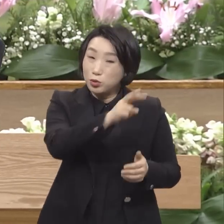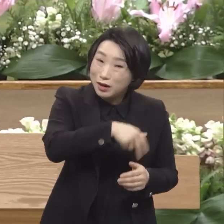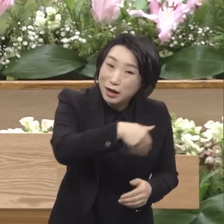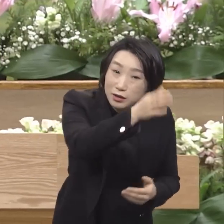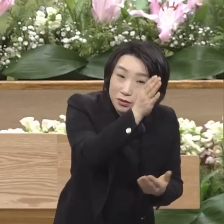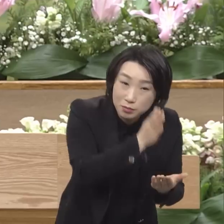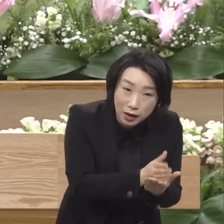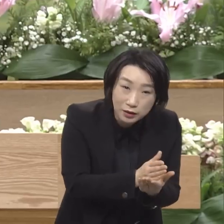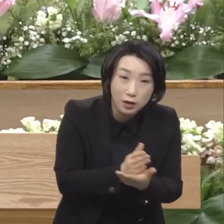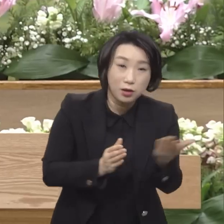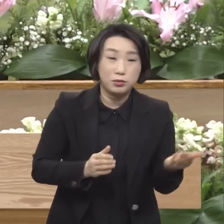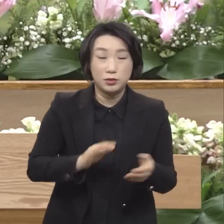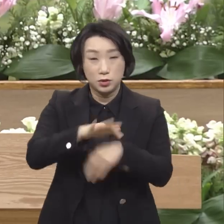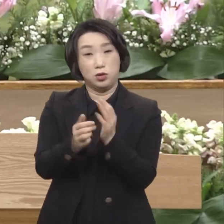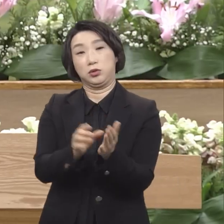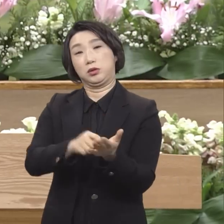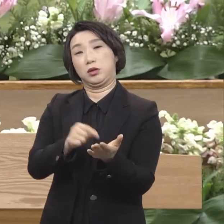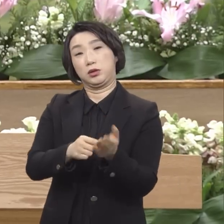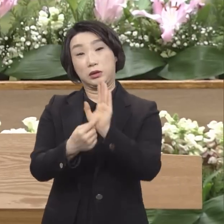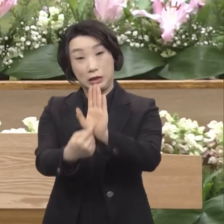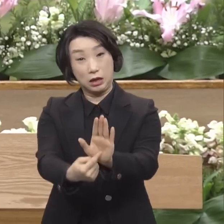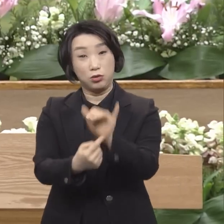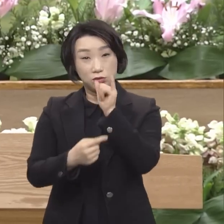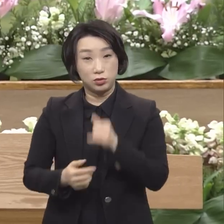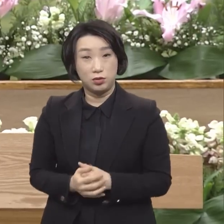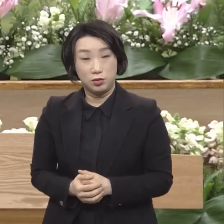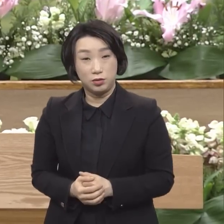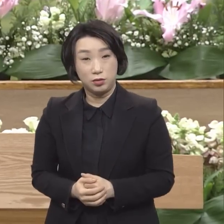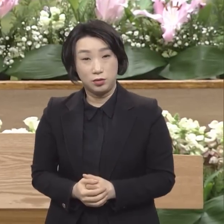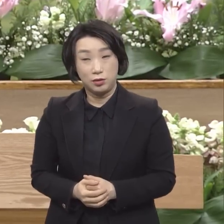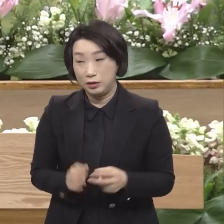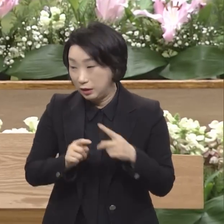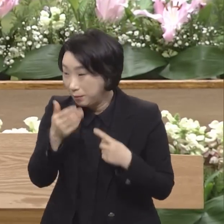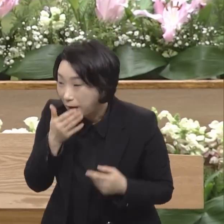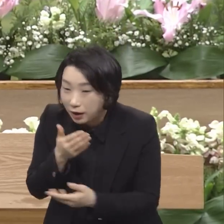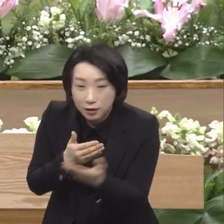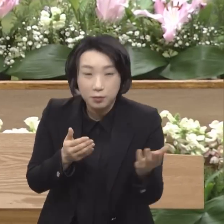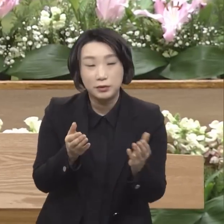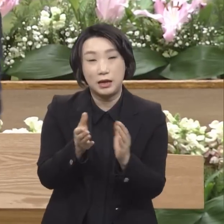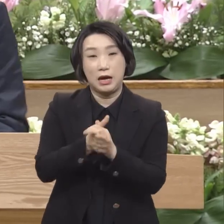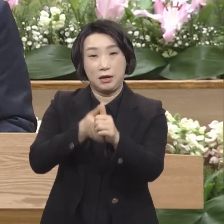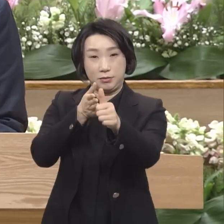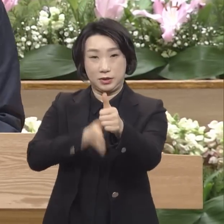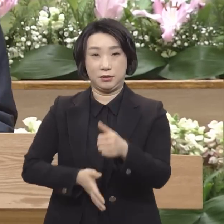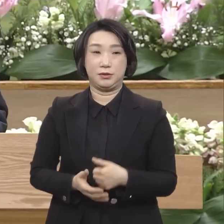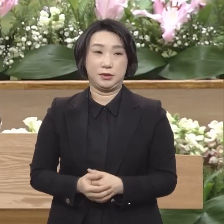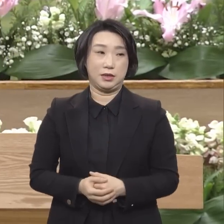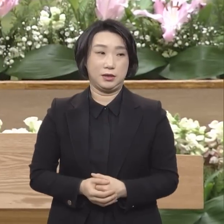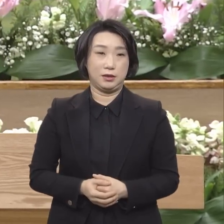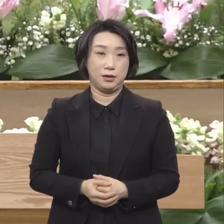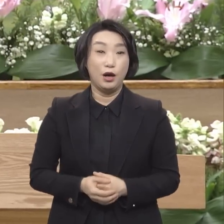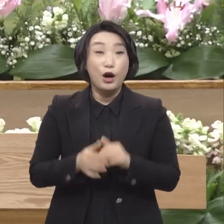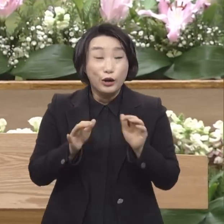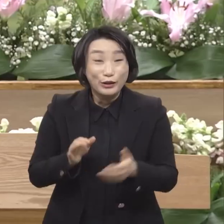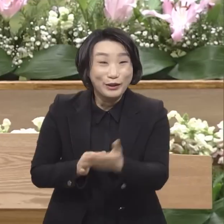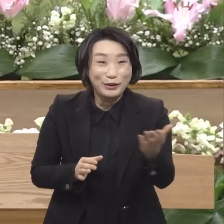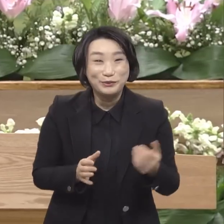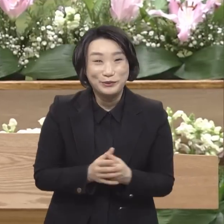말라고 성경은 말하고 있다 이 말이요. 이해되시면 아멘 합시다.